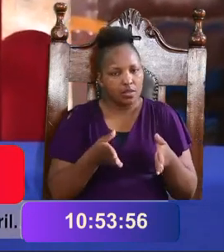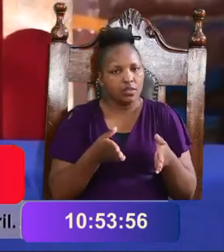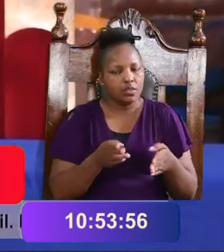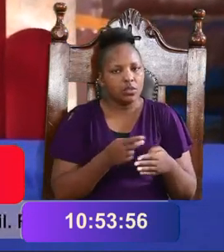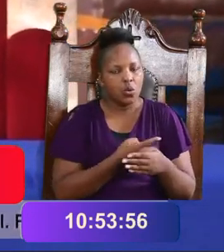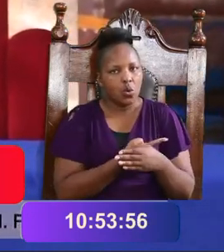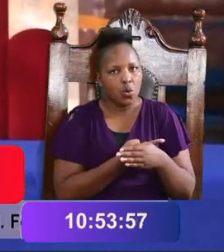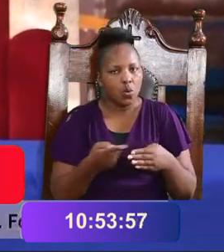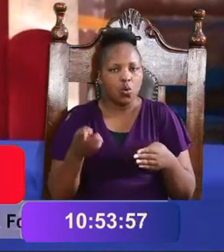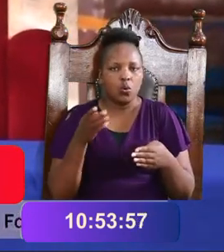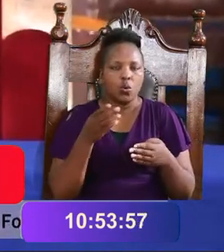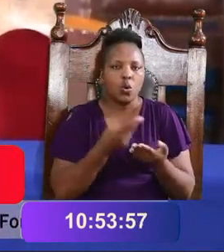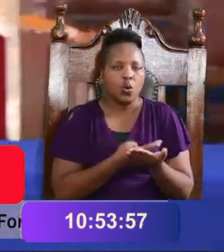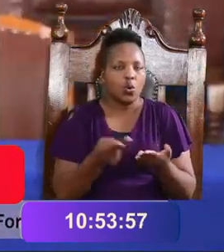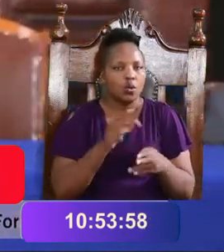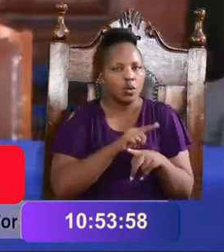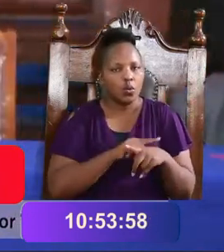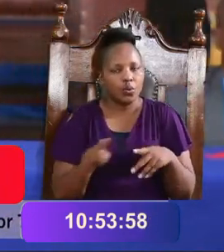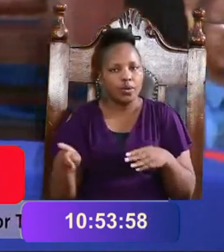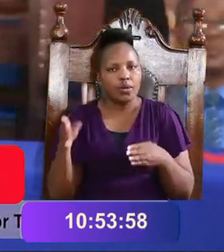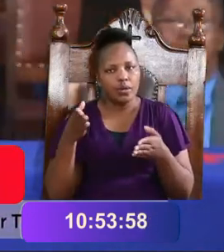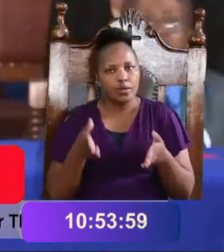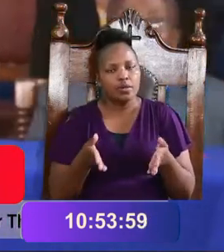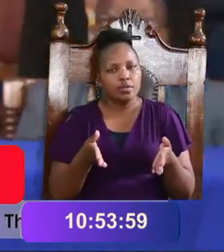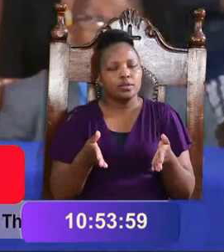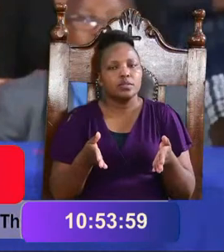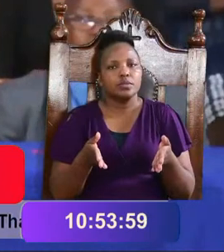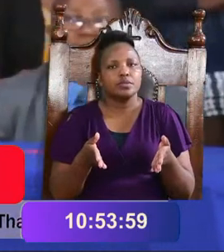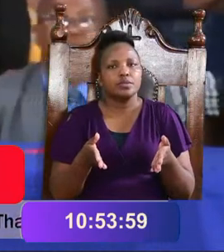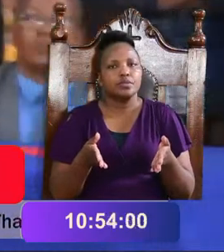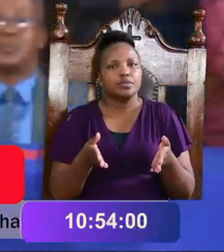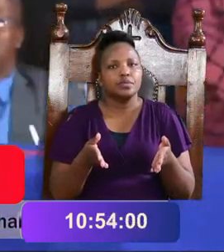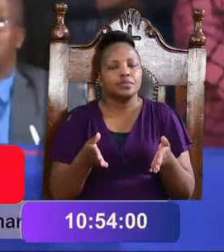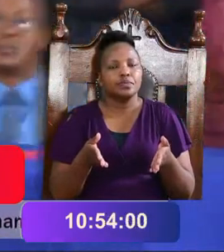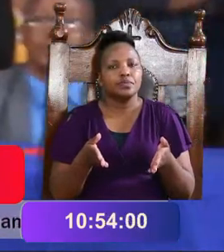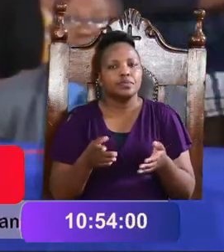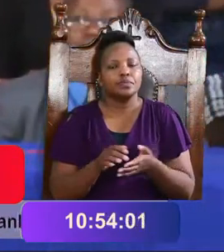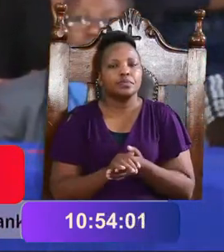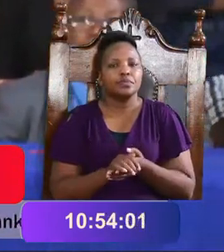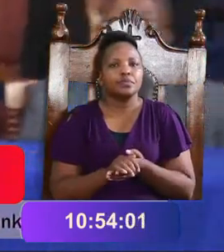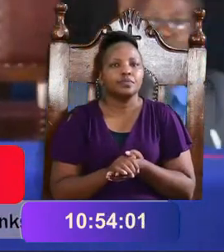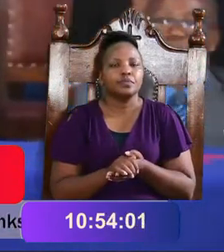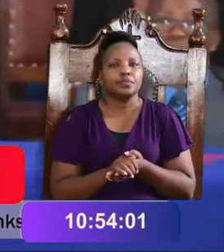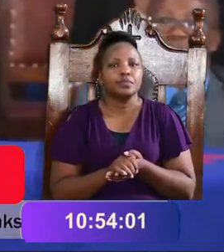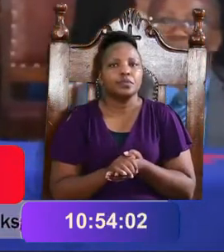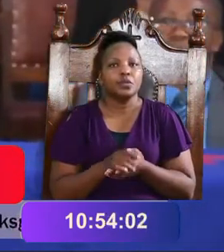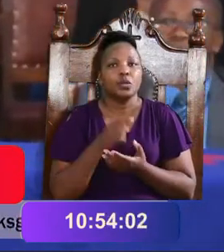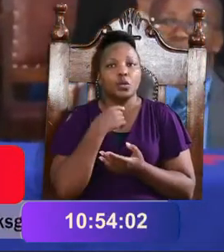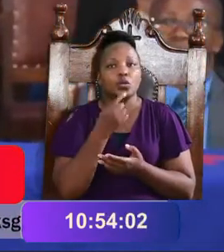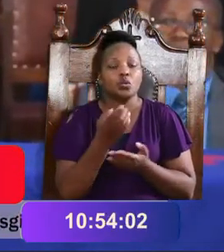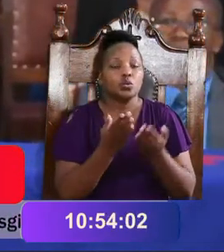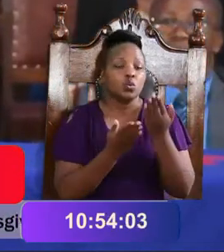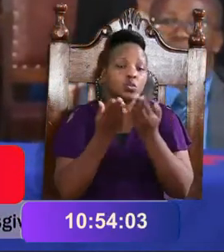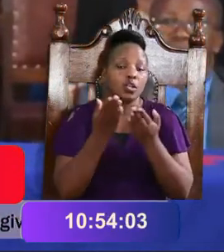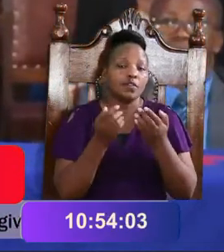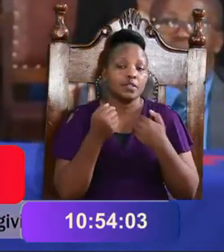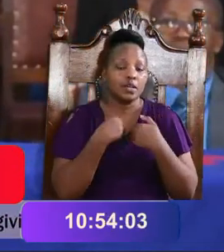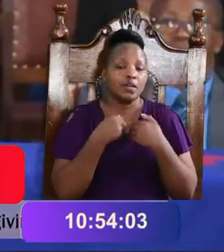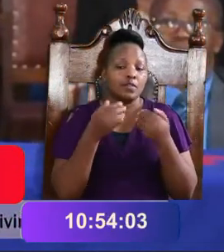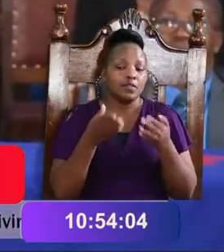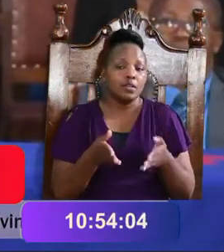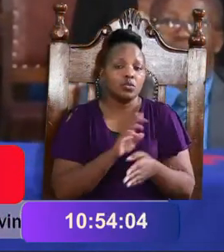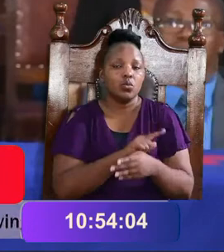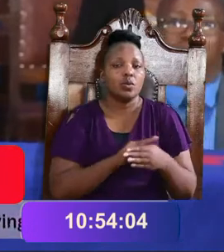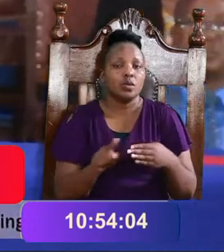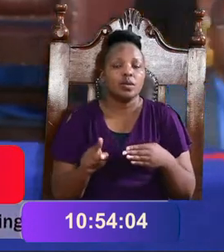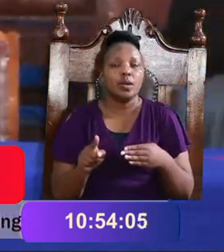Week. Juma takatifu ama wiki takatifu. Na kwa hivyo tuko na ibada kadhaa katika wiki